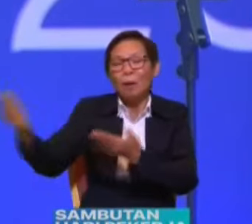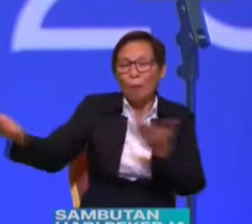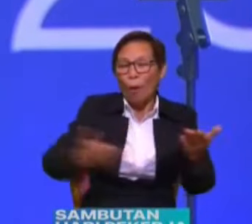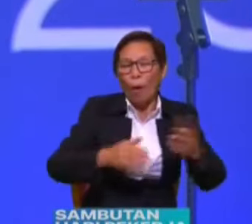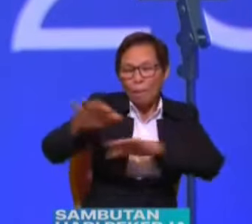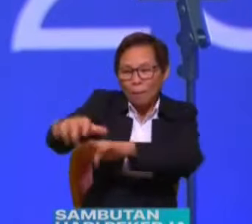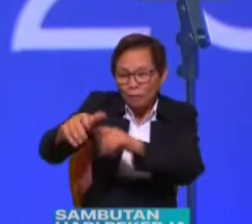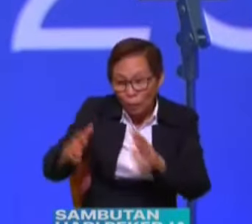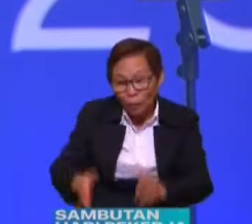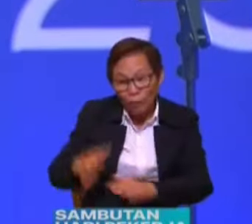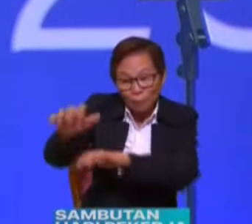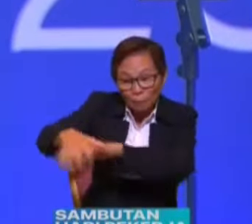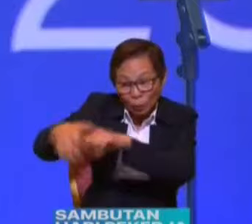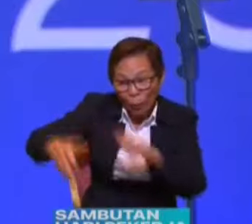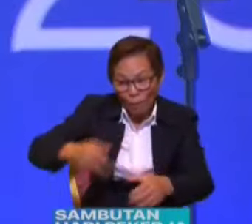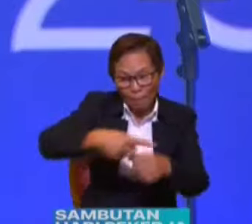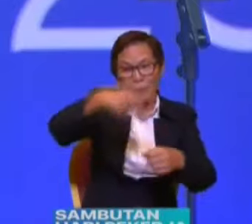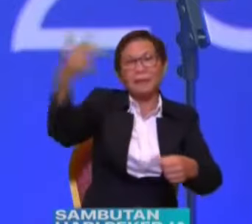pesawah padi,